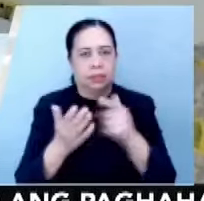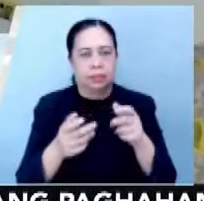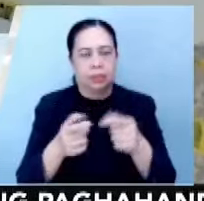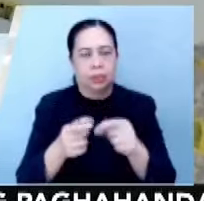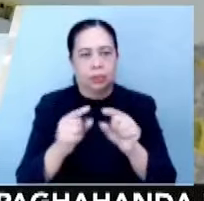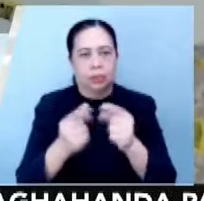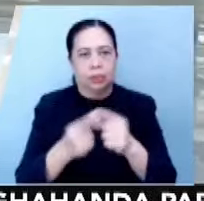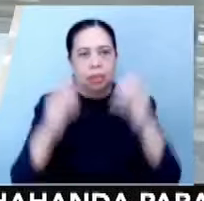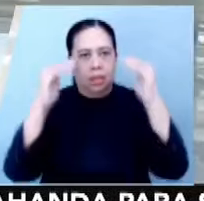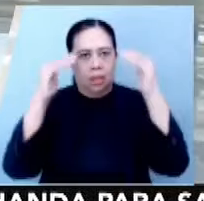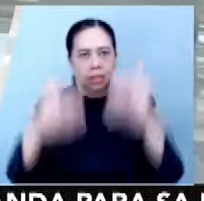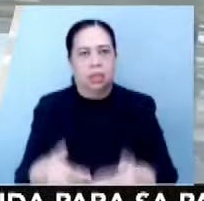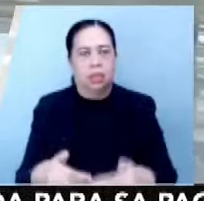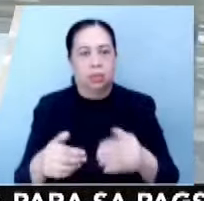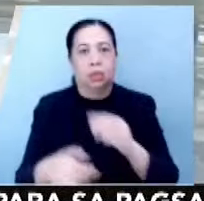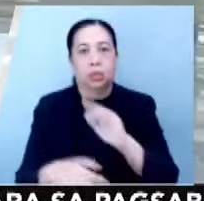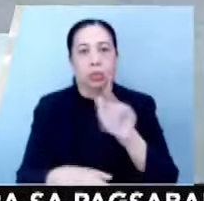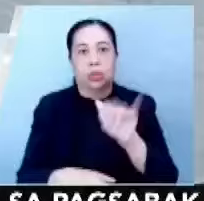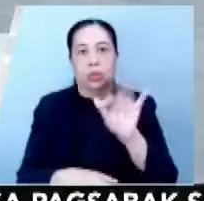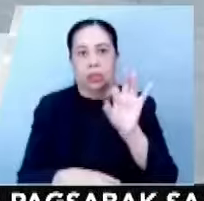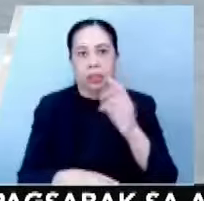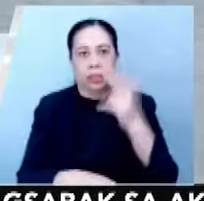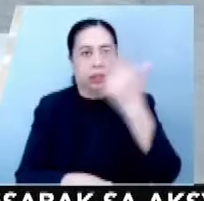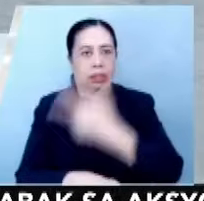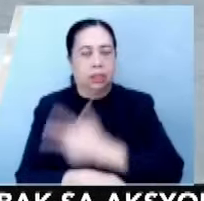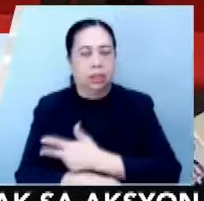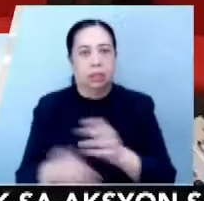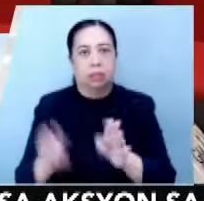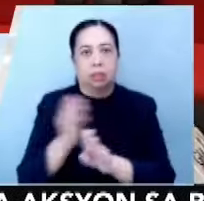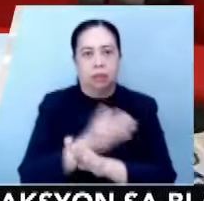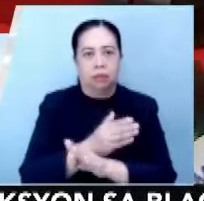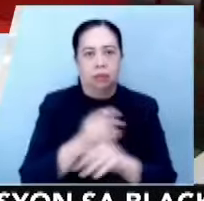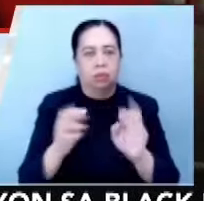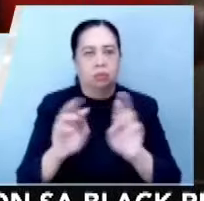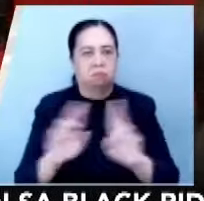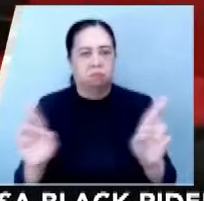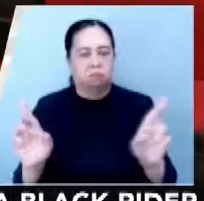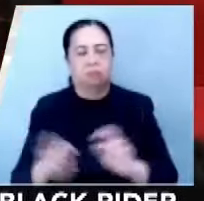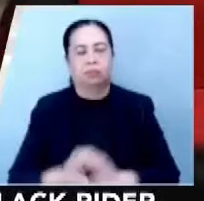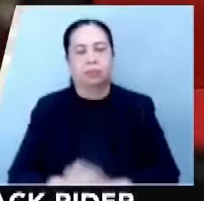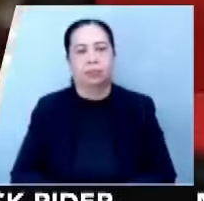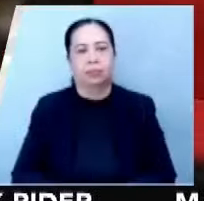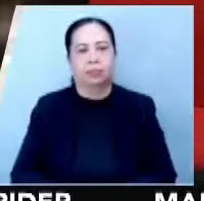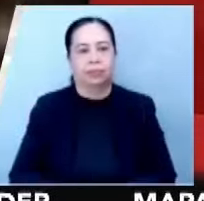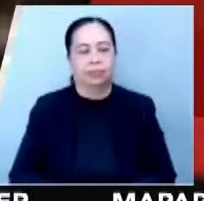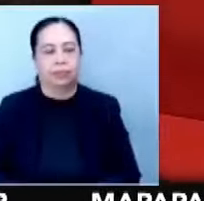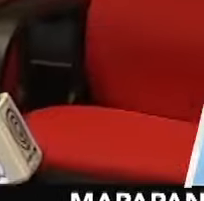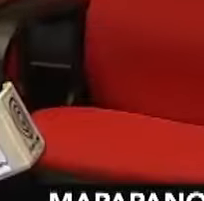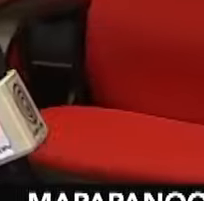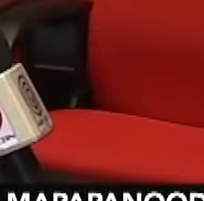yan July 19, 3 araw bago ang SONA. Para sa GMA Integrated